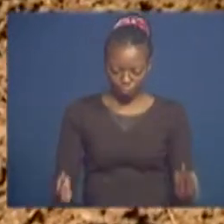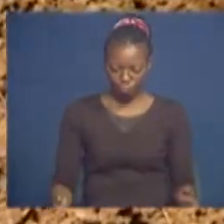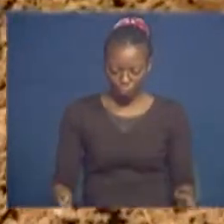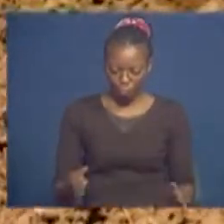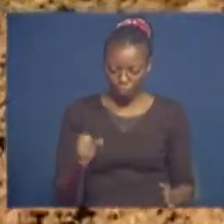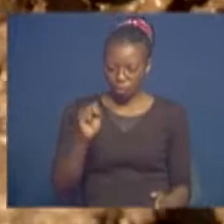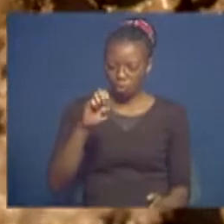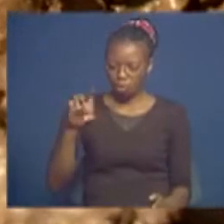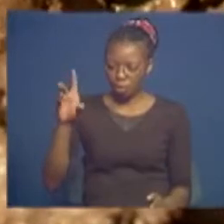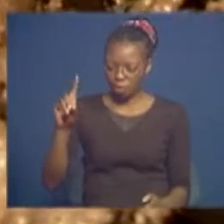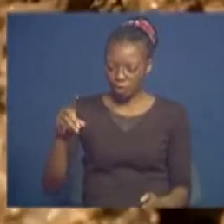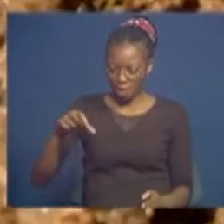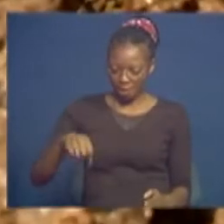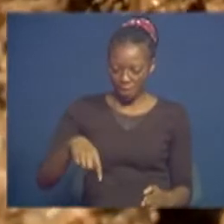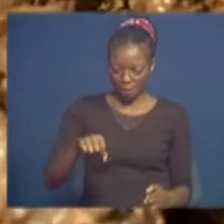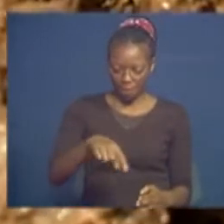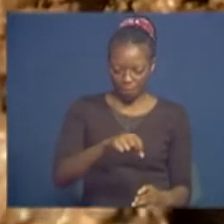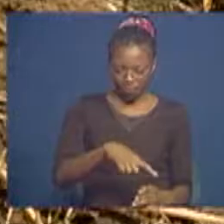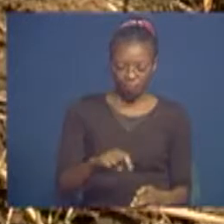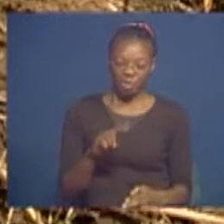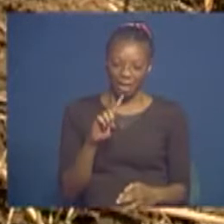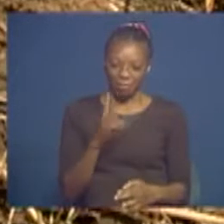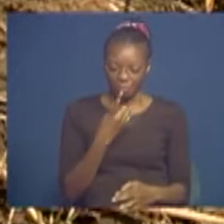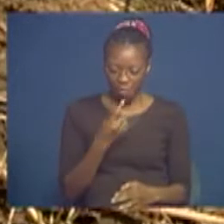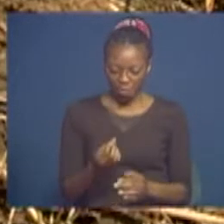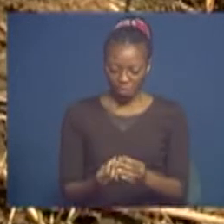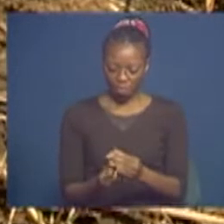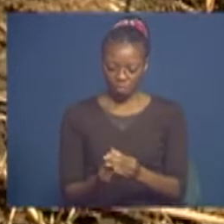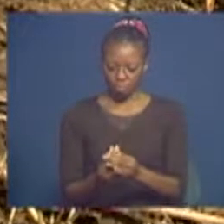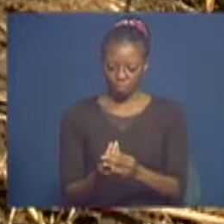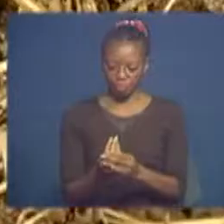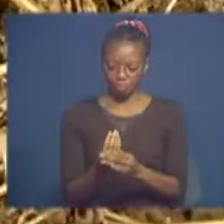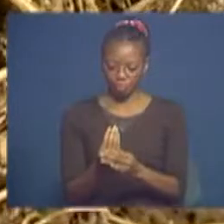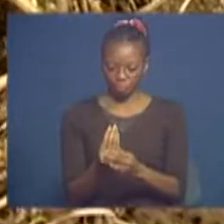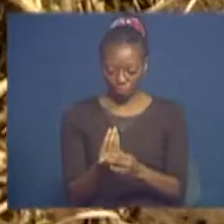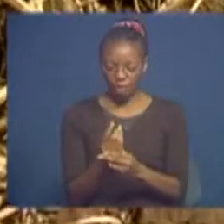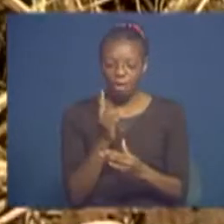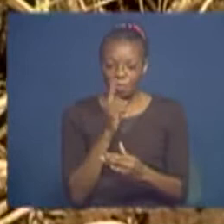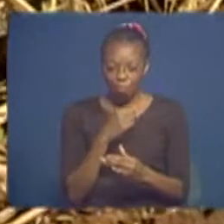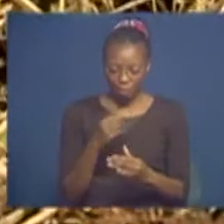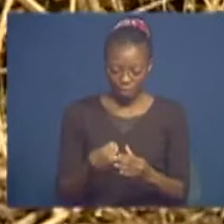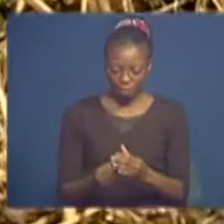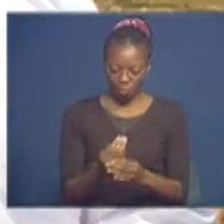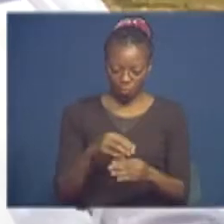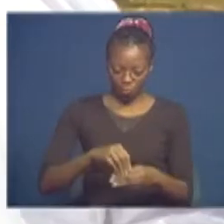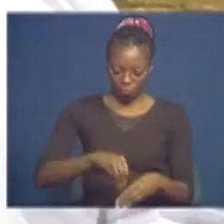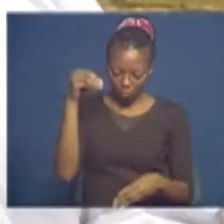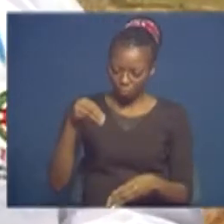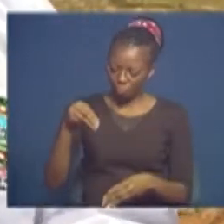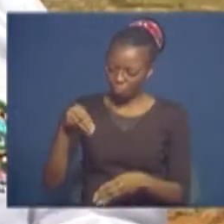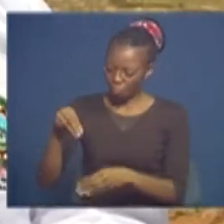kupanda mbegu zako. Kisha mbegu hizo baada ya kutoa miche ndio upande shambani. What is the nurseries